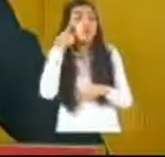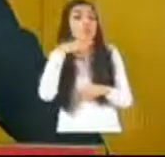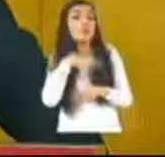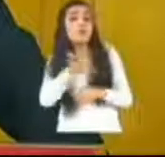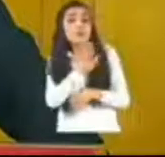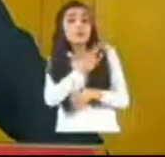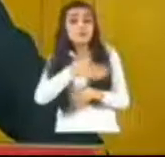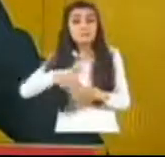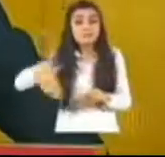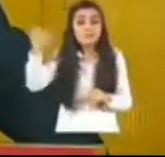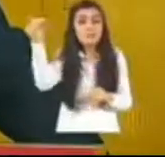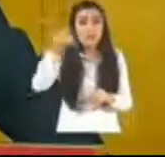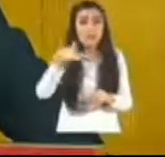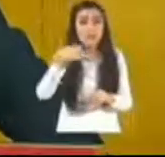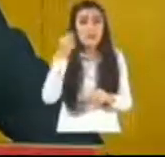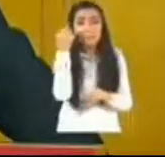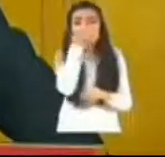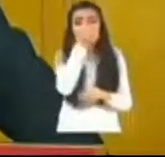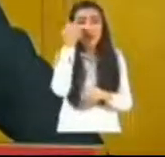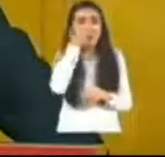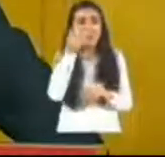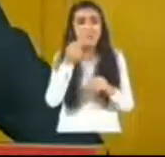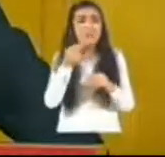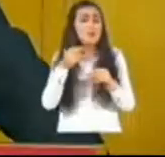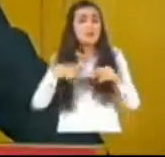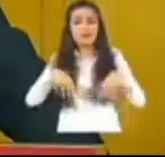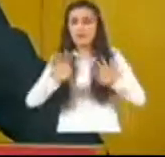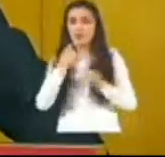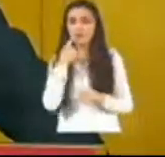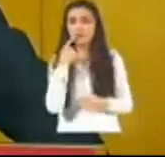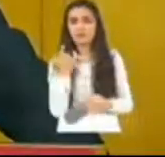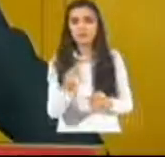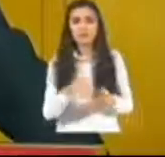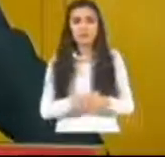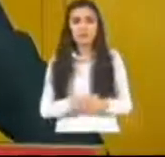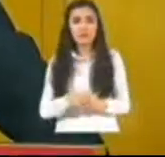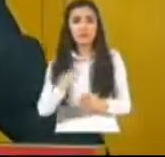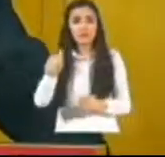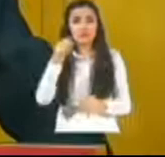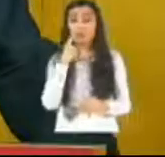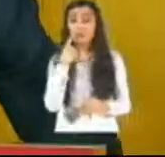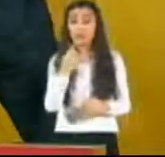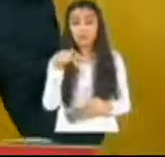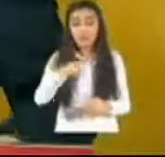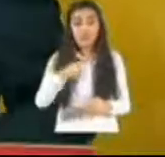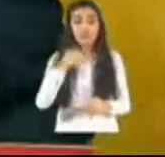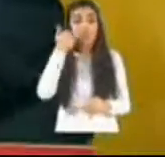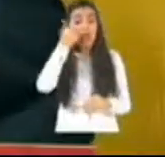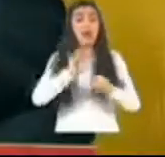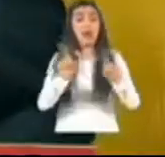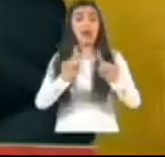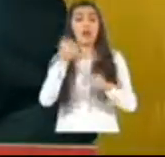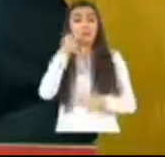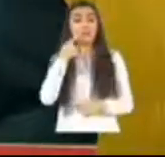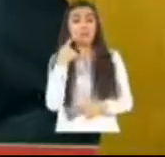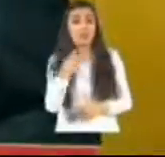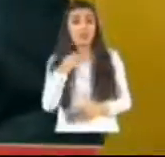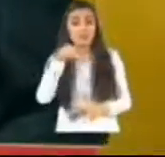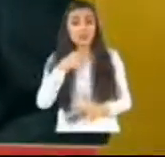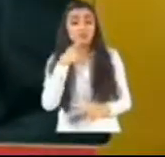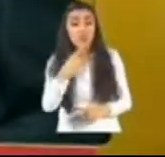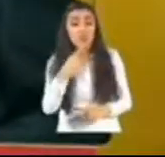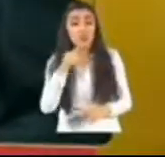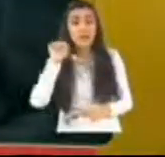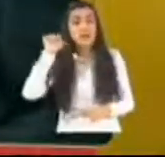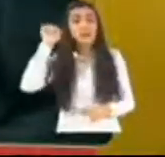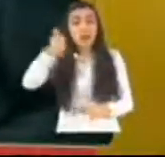hale gelmişlerin makyaj malzemesi değildir. Dün söylediğini bugün yalanlayan, bugün